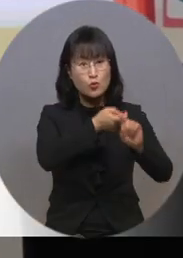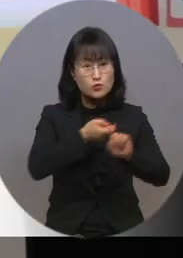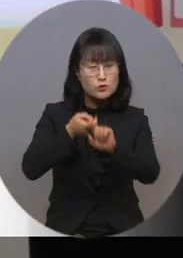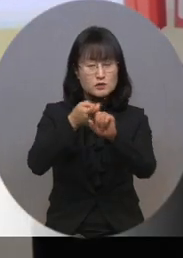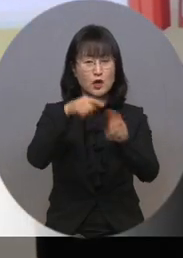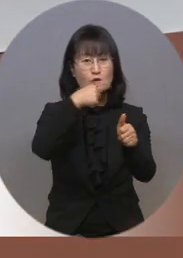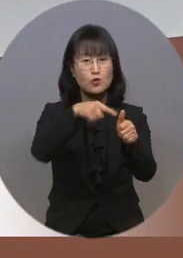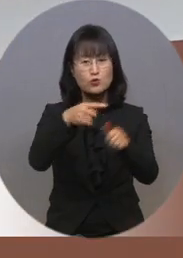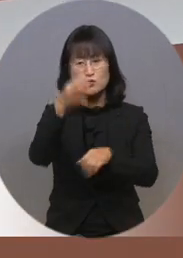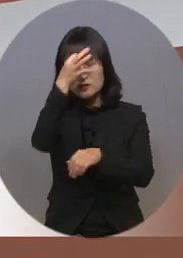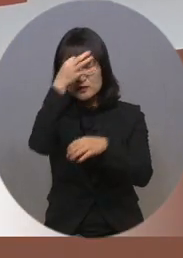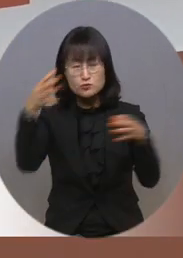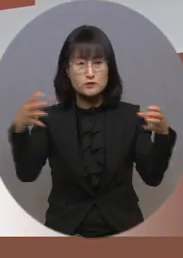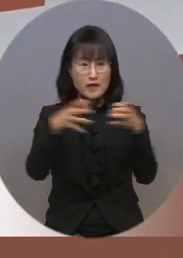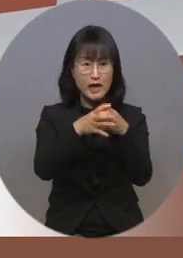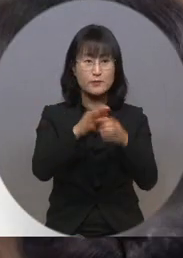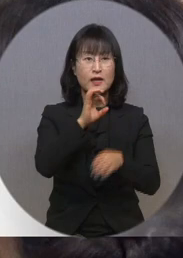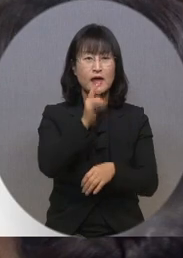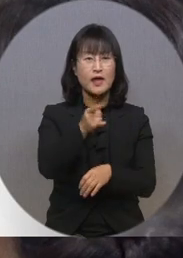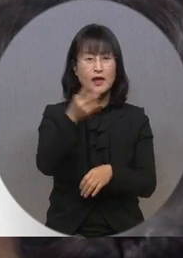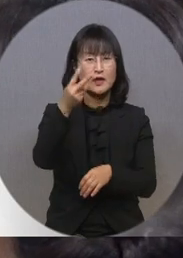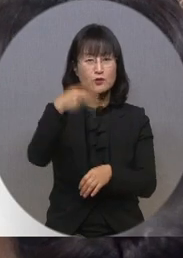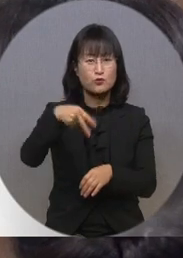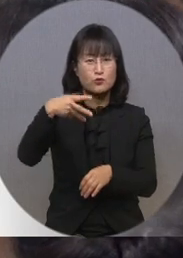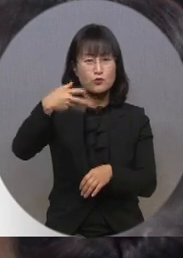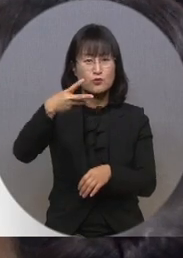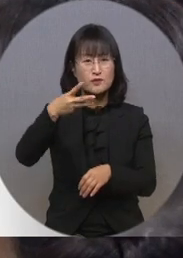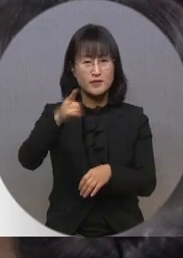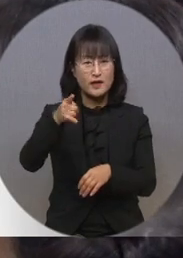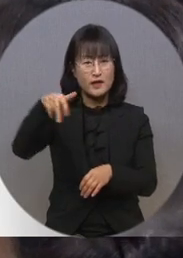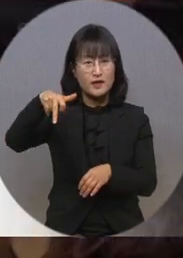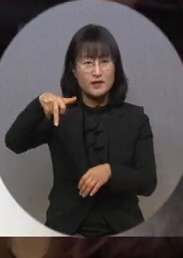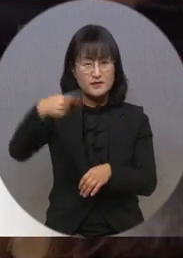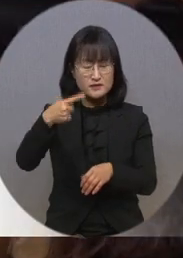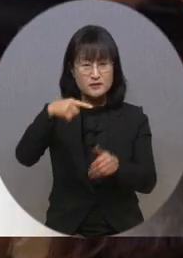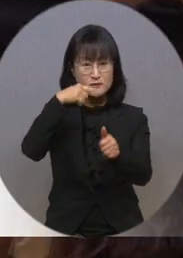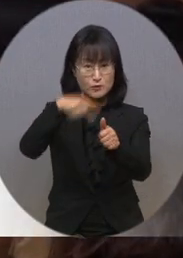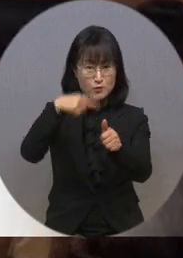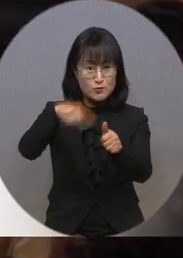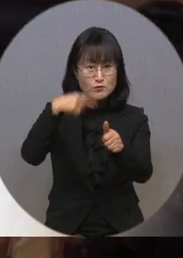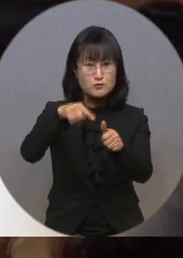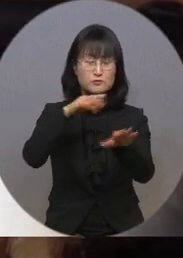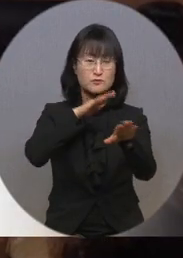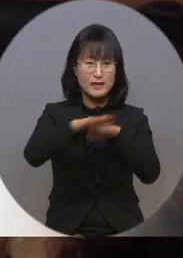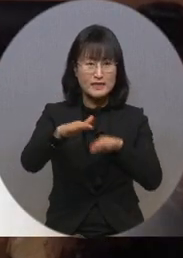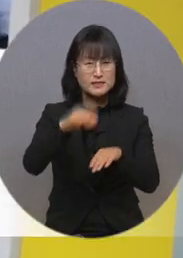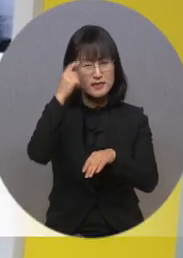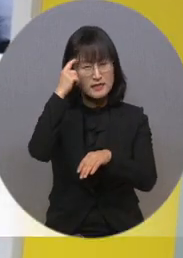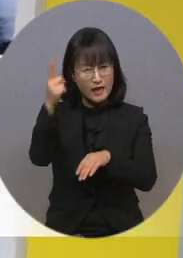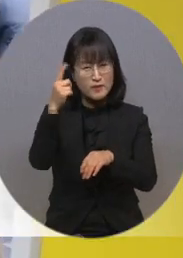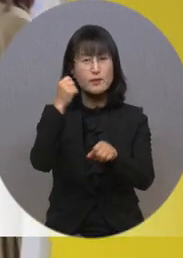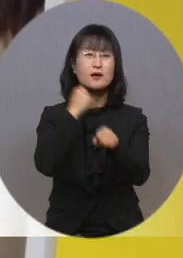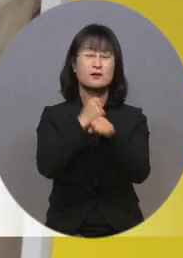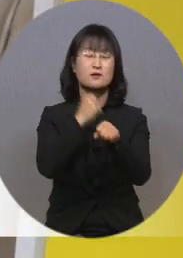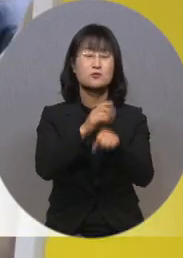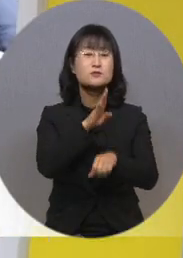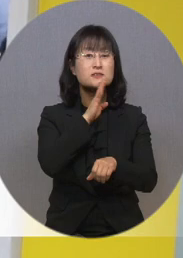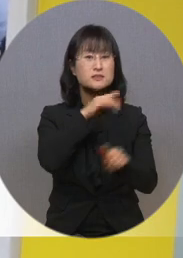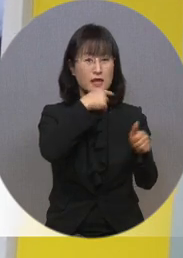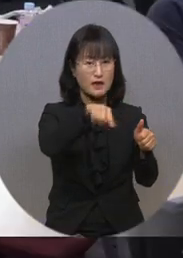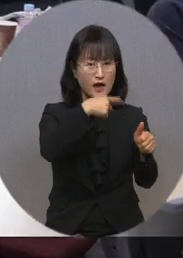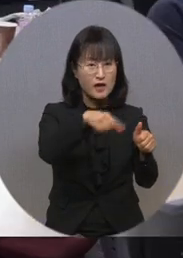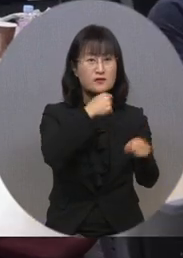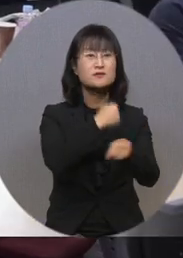교육과 기술이 융복합된 에듀테크 기반 교수학습 모델을 자체 연구 개발하고 실제 수업에 적용하는 등